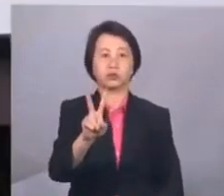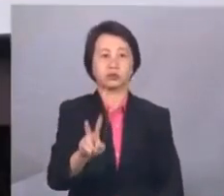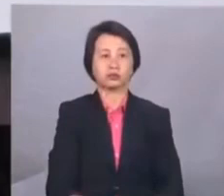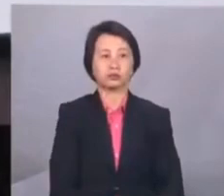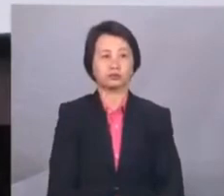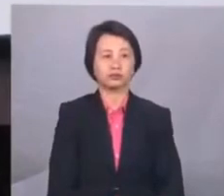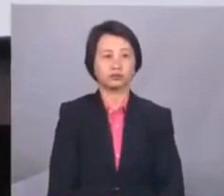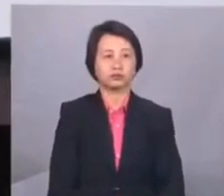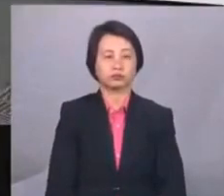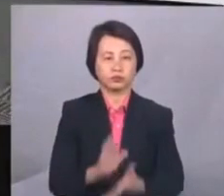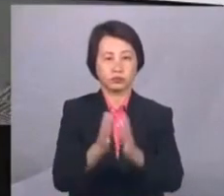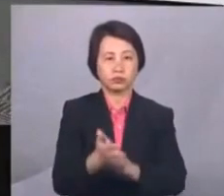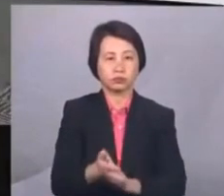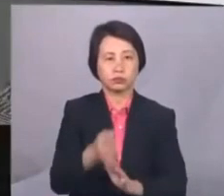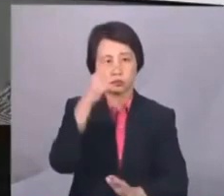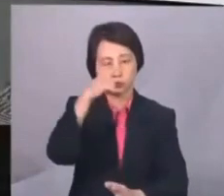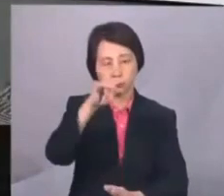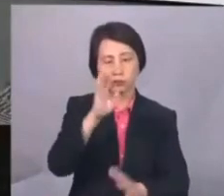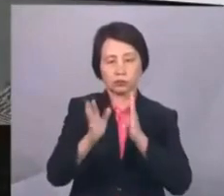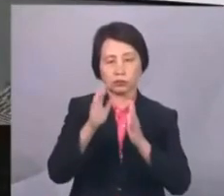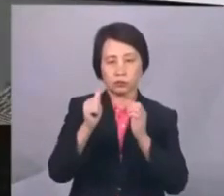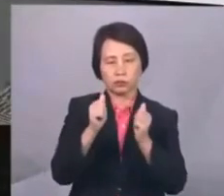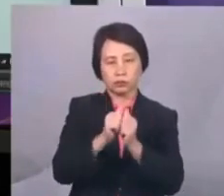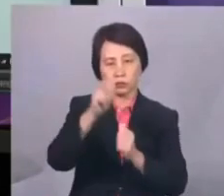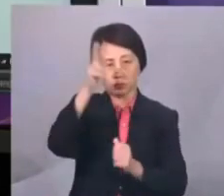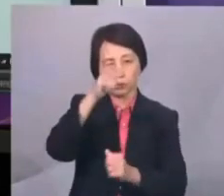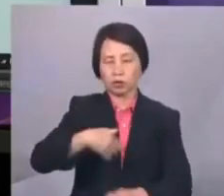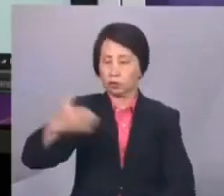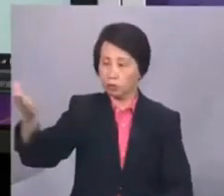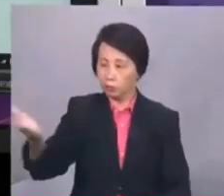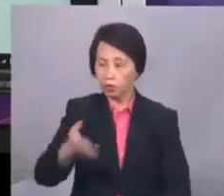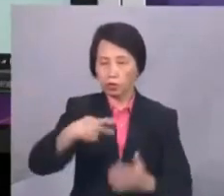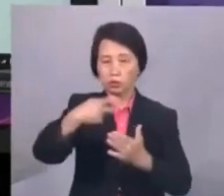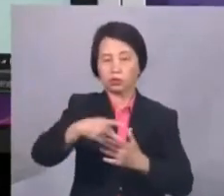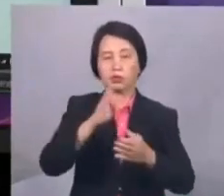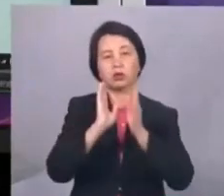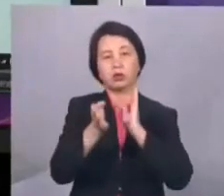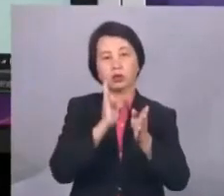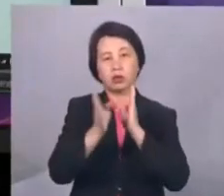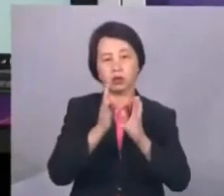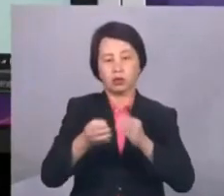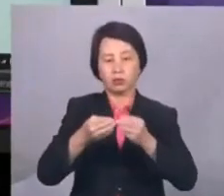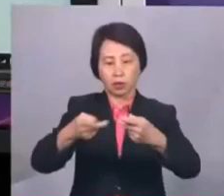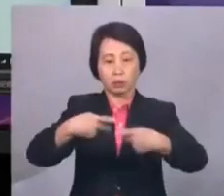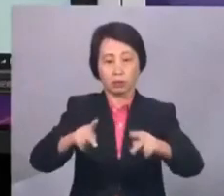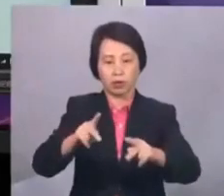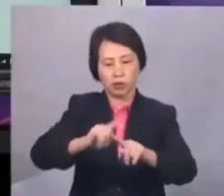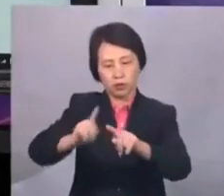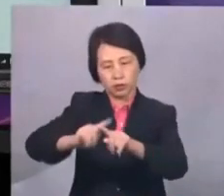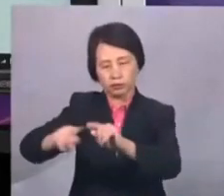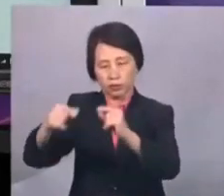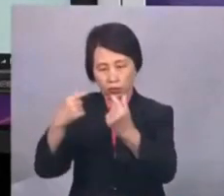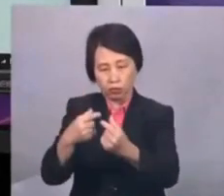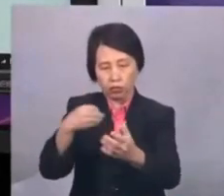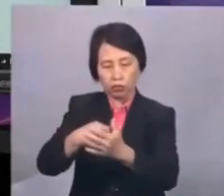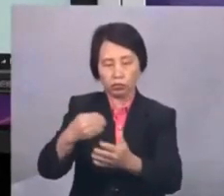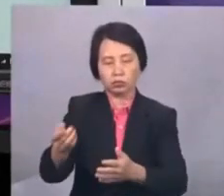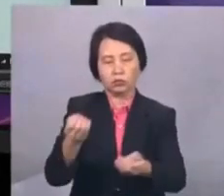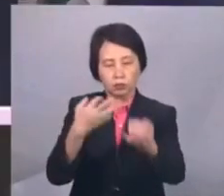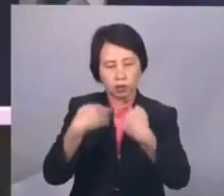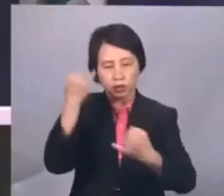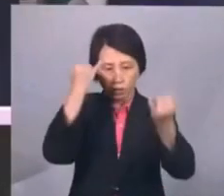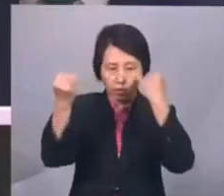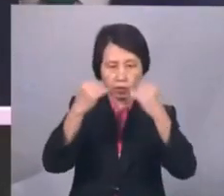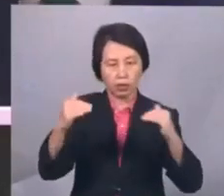tidak sekadar menjadi lidah kerajaan arti intro menyajikan program bicara Wara yang memiliki kepada berbagai golongan dalam mengutarakan